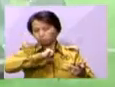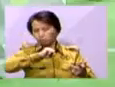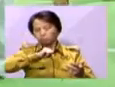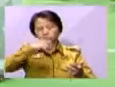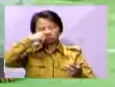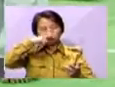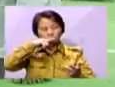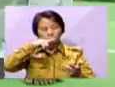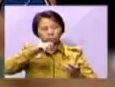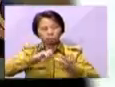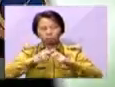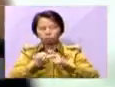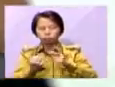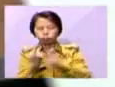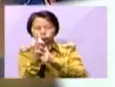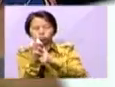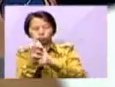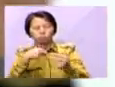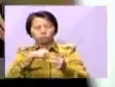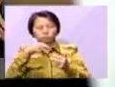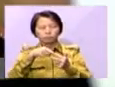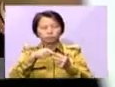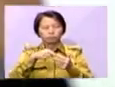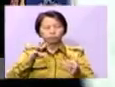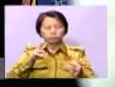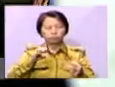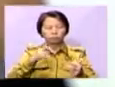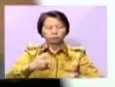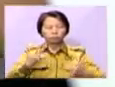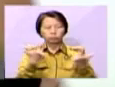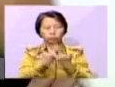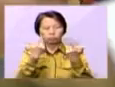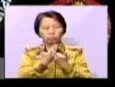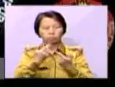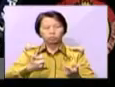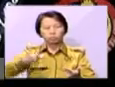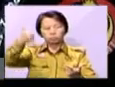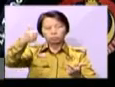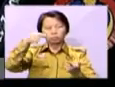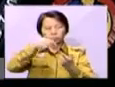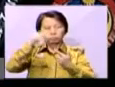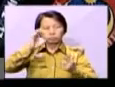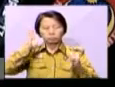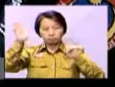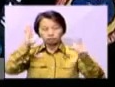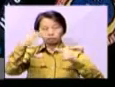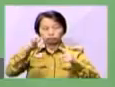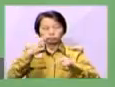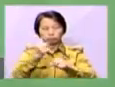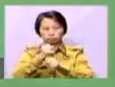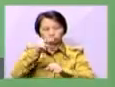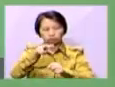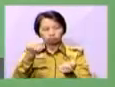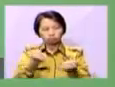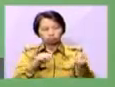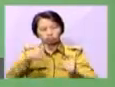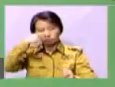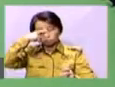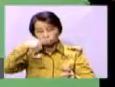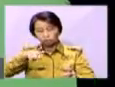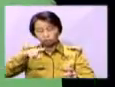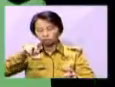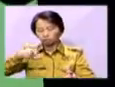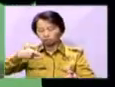Thailand. Kontroversi tercetus apabila wasit pertandingan memberikan kemenangan kepada Malaysia selepas mendapati pesilat Thailand